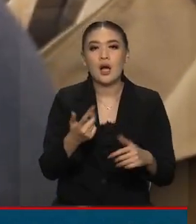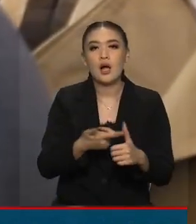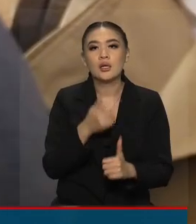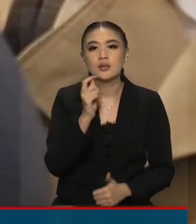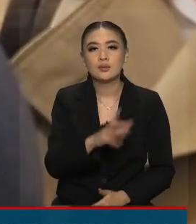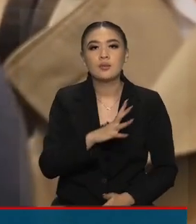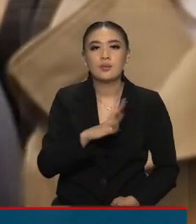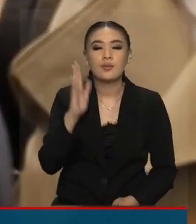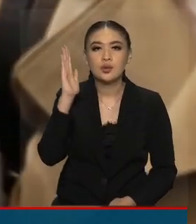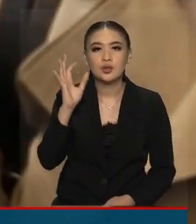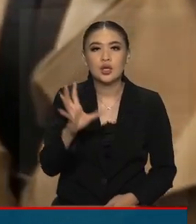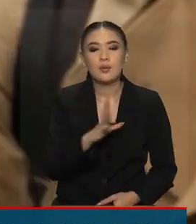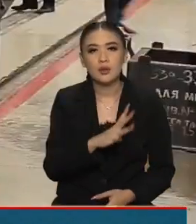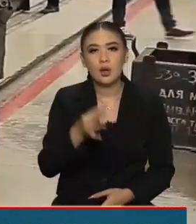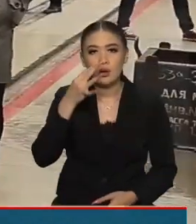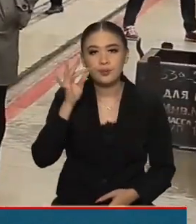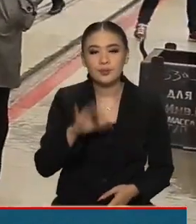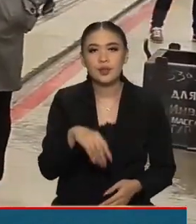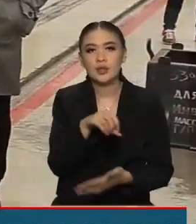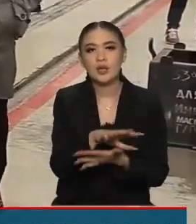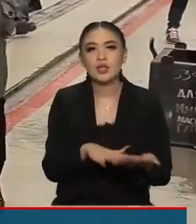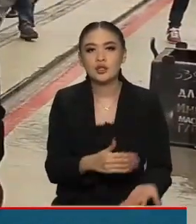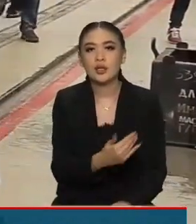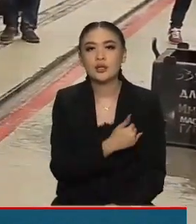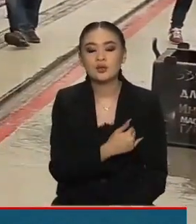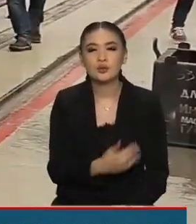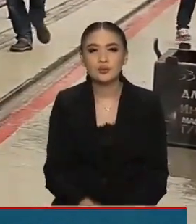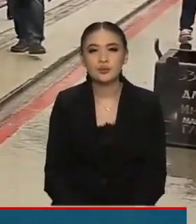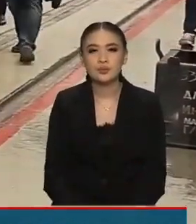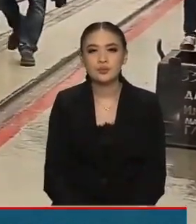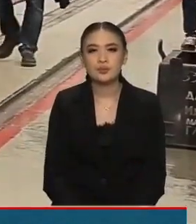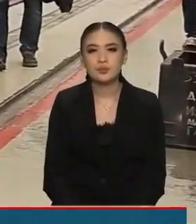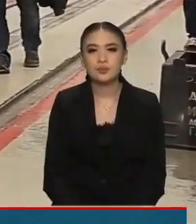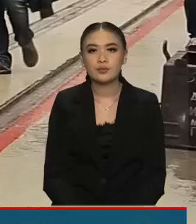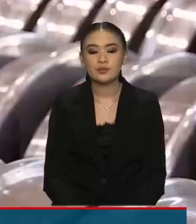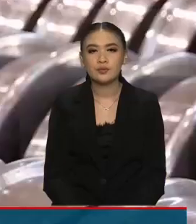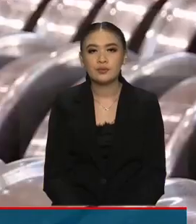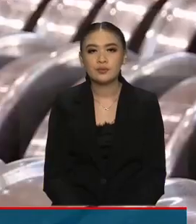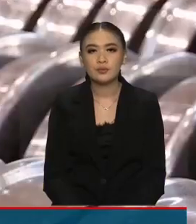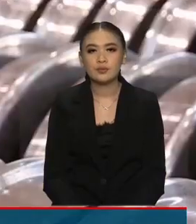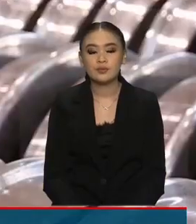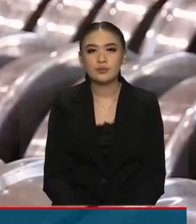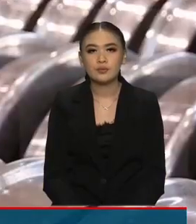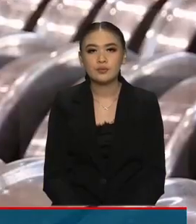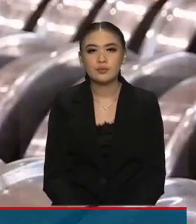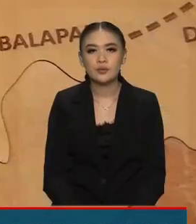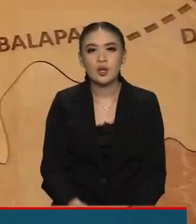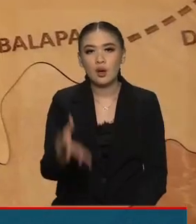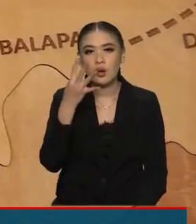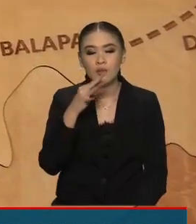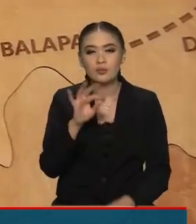Мен болашақта осындай тәжірибе алмасу жалғасады деп үміттенемін. В дальнейшем мы также будем продолжать делиться